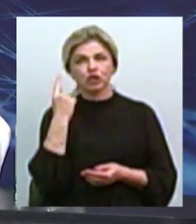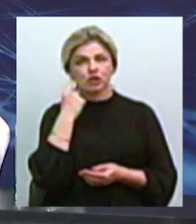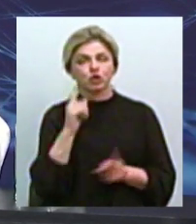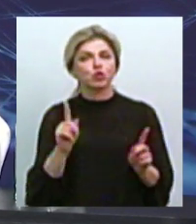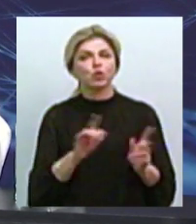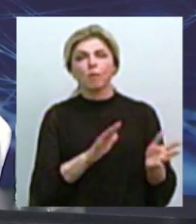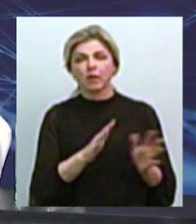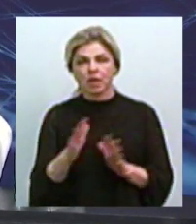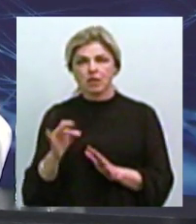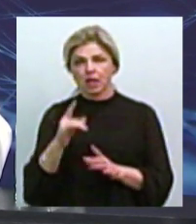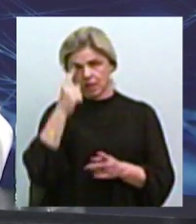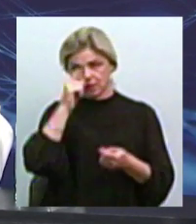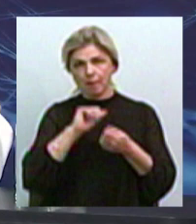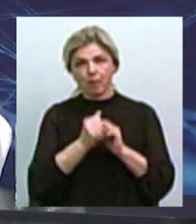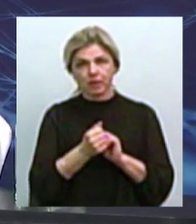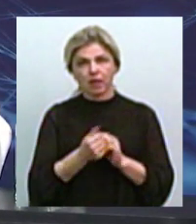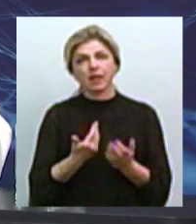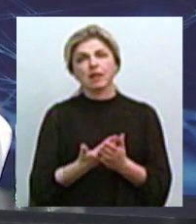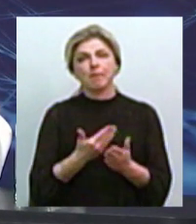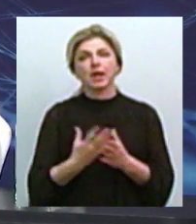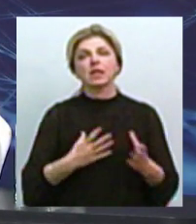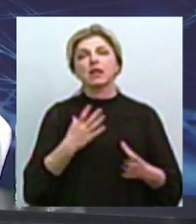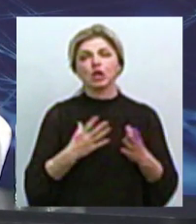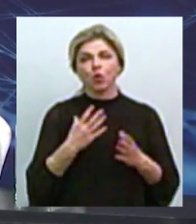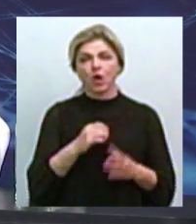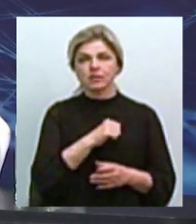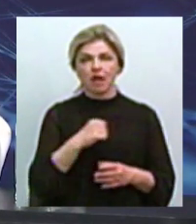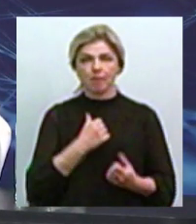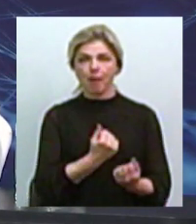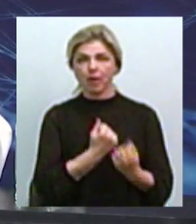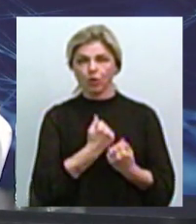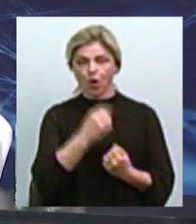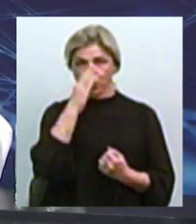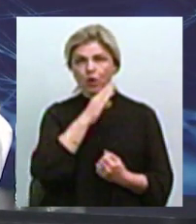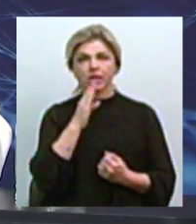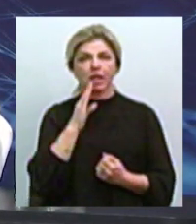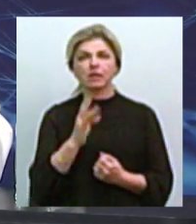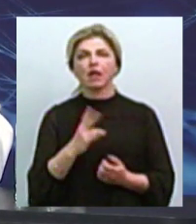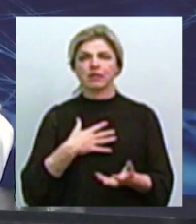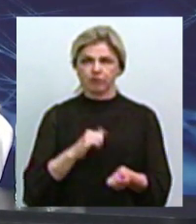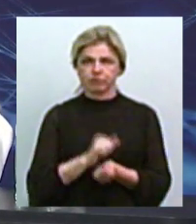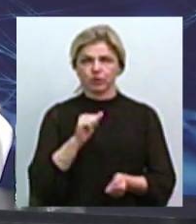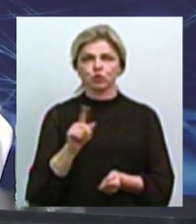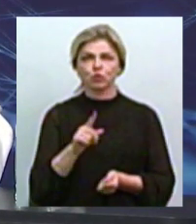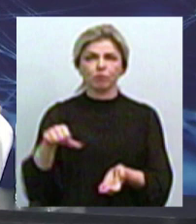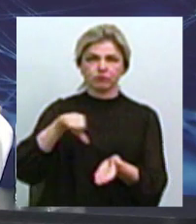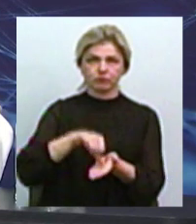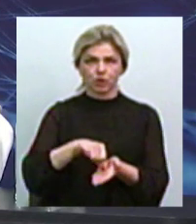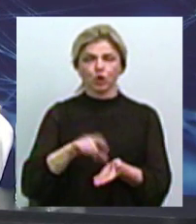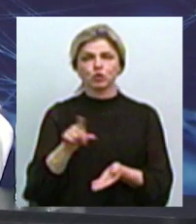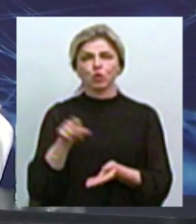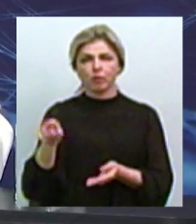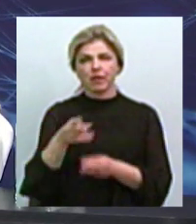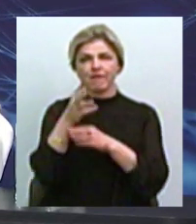возможными всеми способами. Например, на тренировках по самообороне родителям не только можно, мы настаиваем на том, что они присутствуют, на то, что они